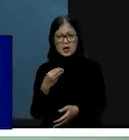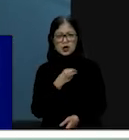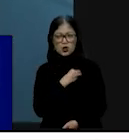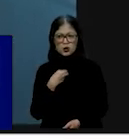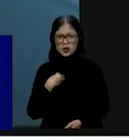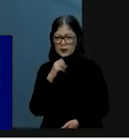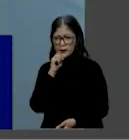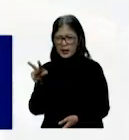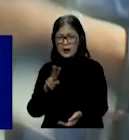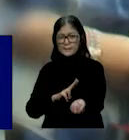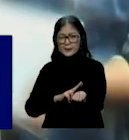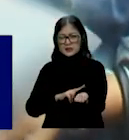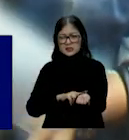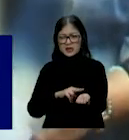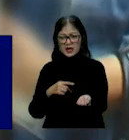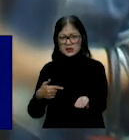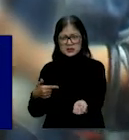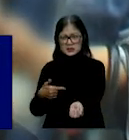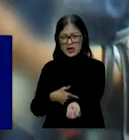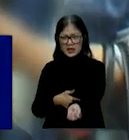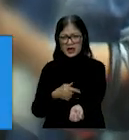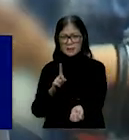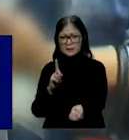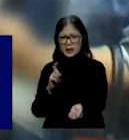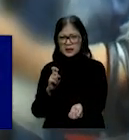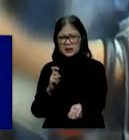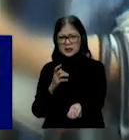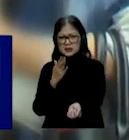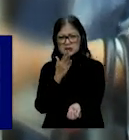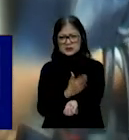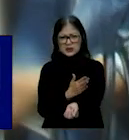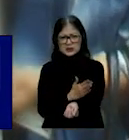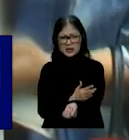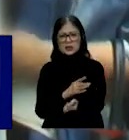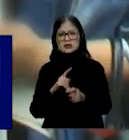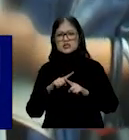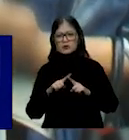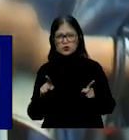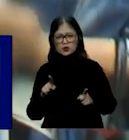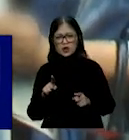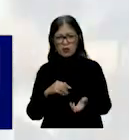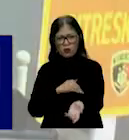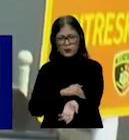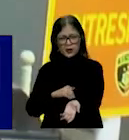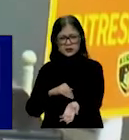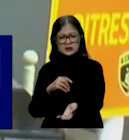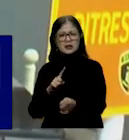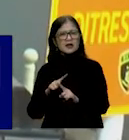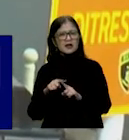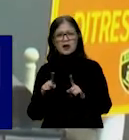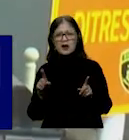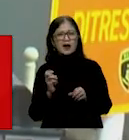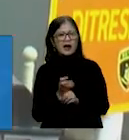pasien mengalami kematian jaringan, bahkan cacat permanen walau sudah dilakukan operasi. Jadi